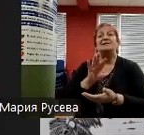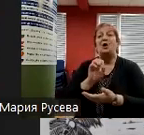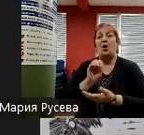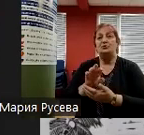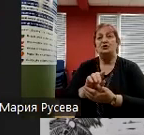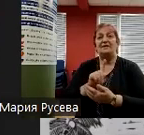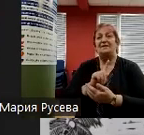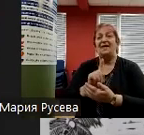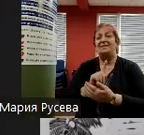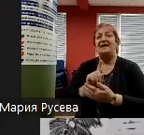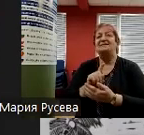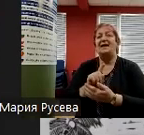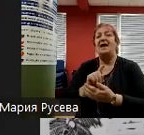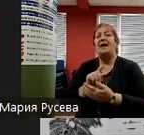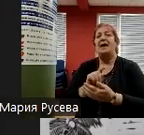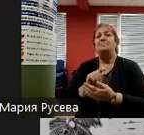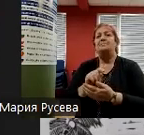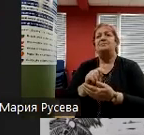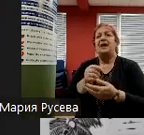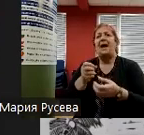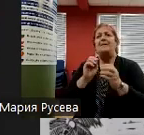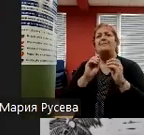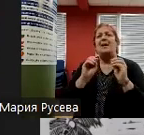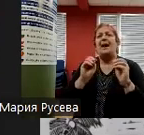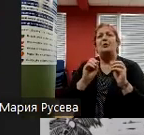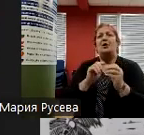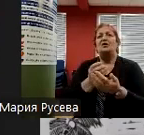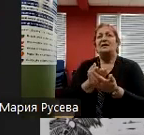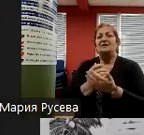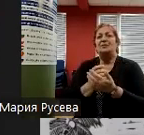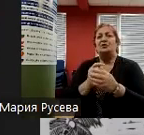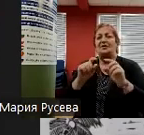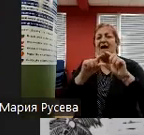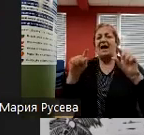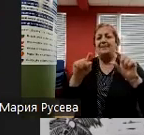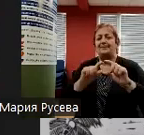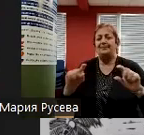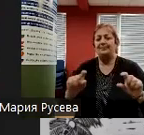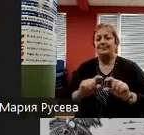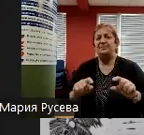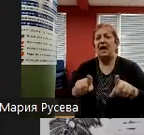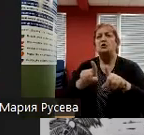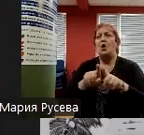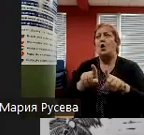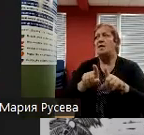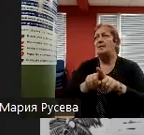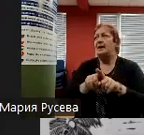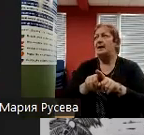е препоръчително да не се използват абревиатури, като например